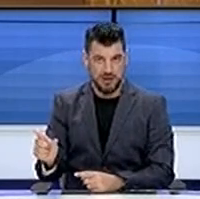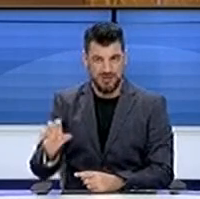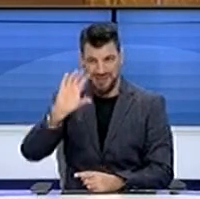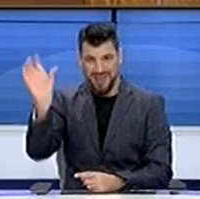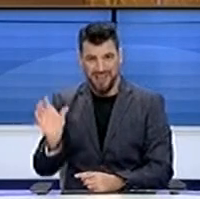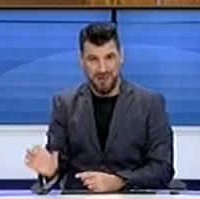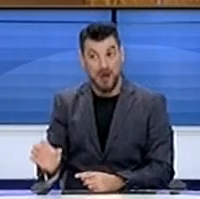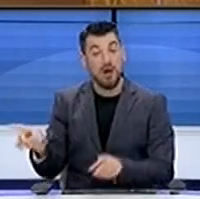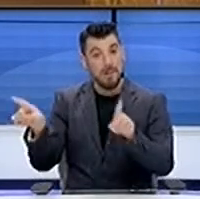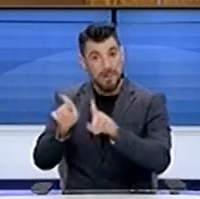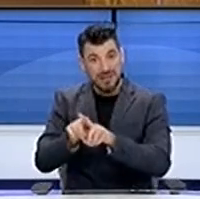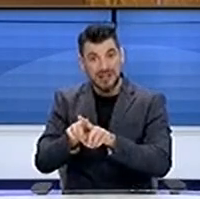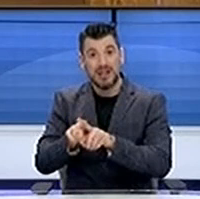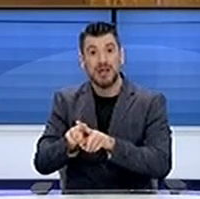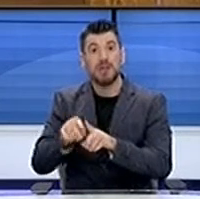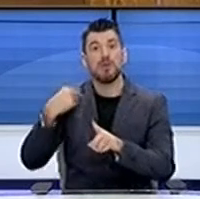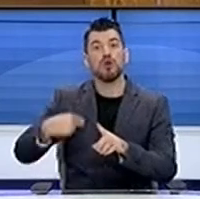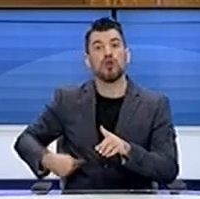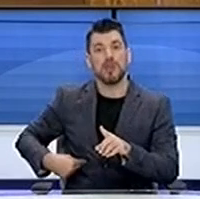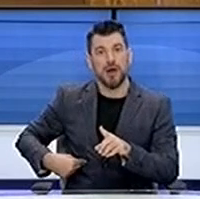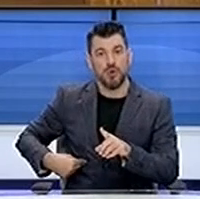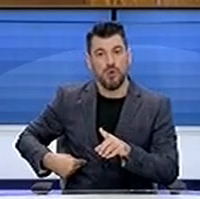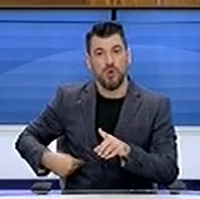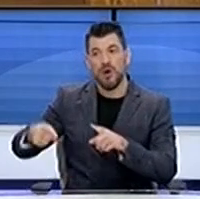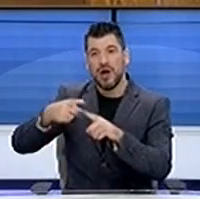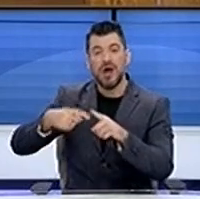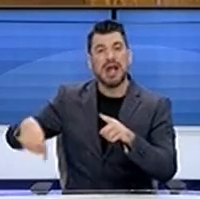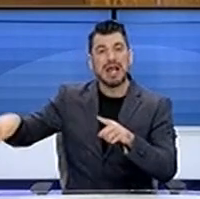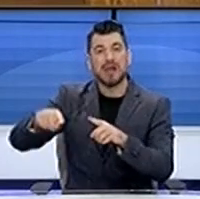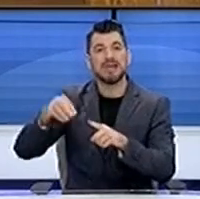Λίμνης Μαντουδίου και τους βουλευτές